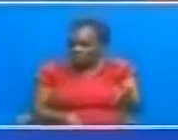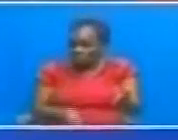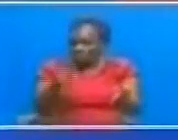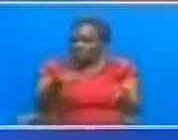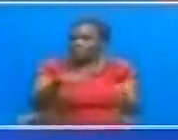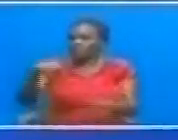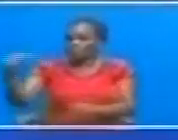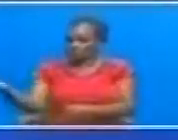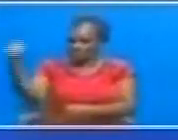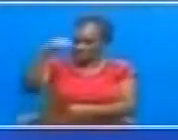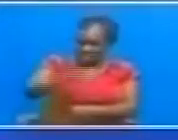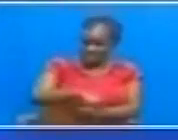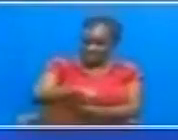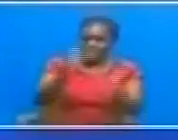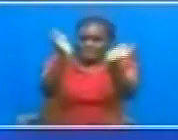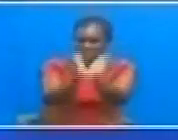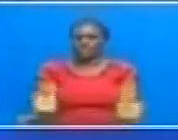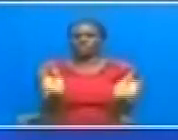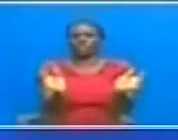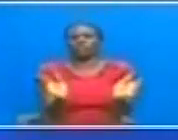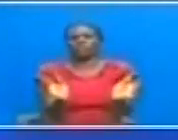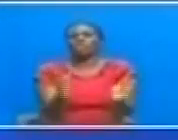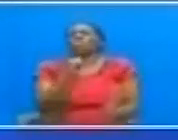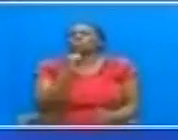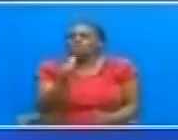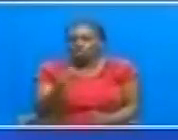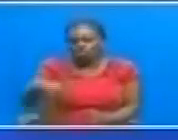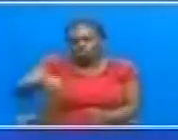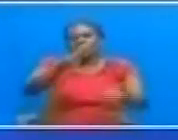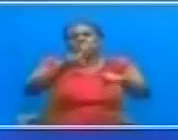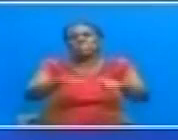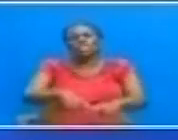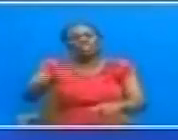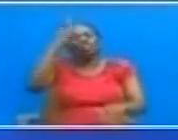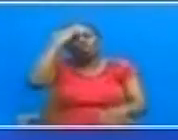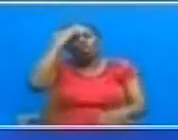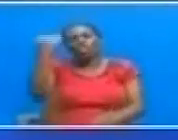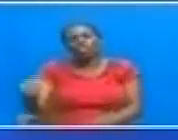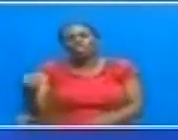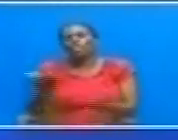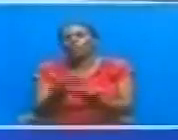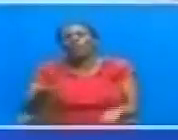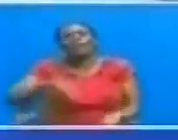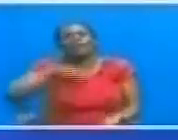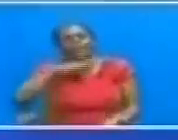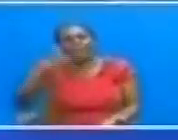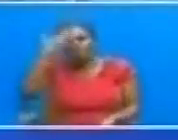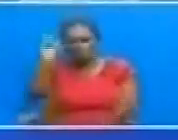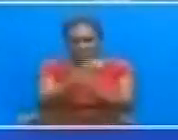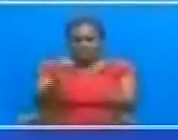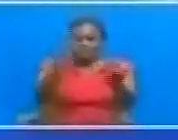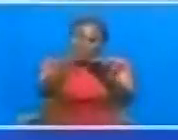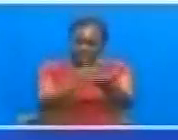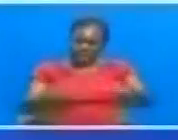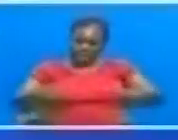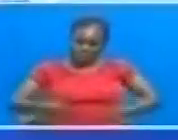wawachukue, wawalete, wawahukumu. Kuliko sisi kukaa namna hii, hatujui wako wala wamekufa. Baadhi ya